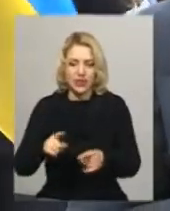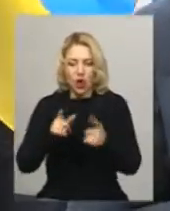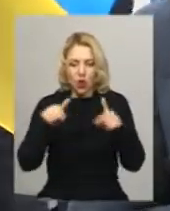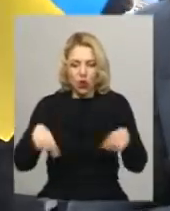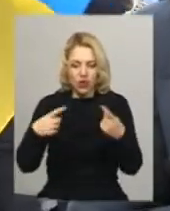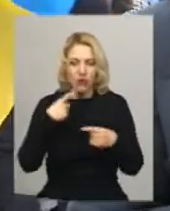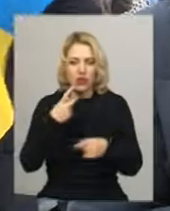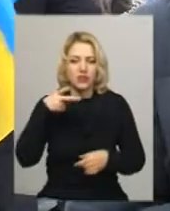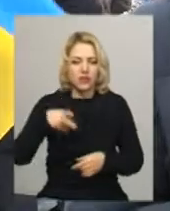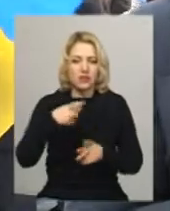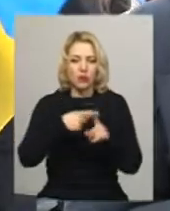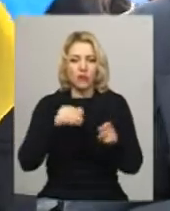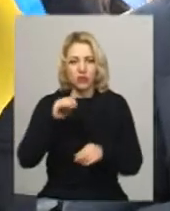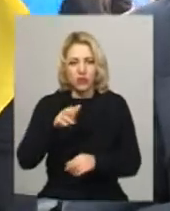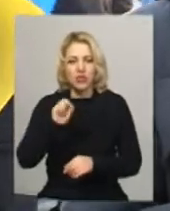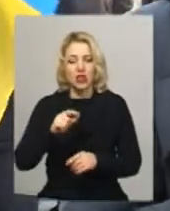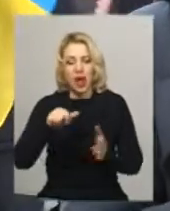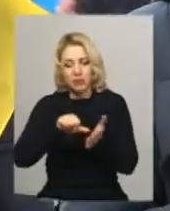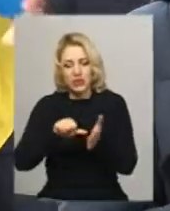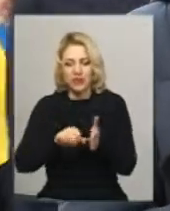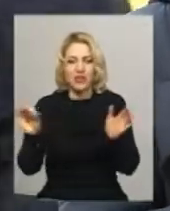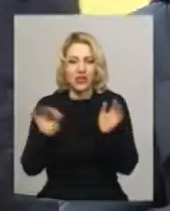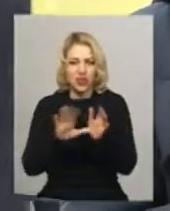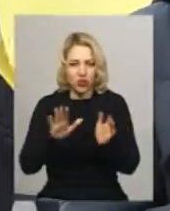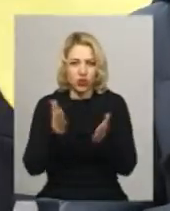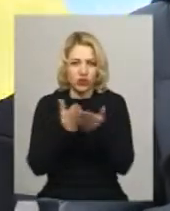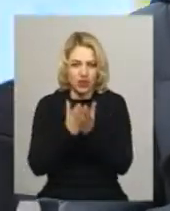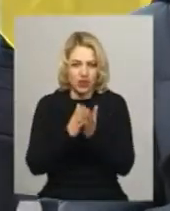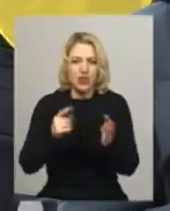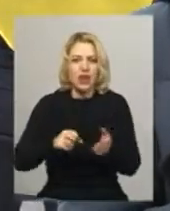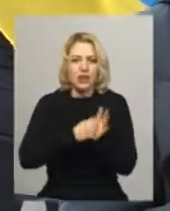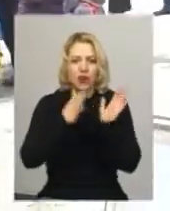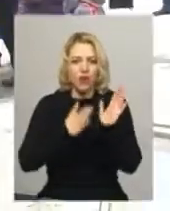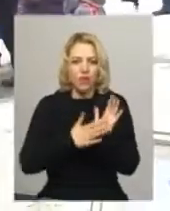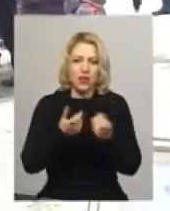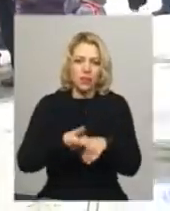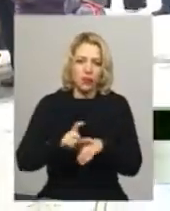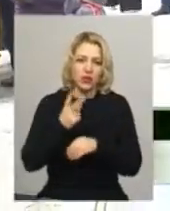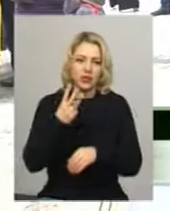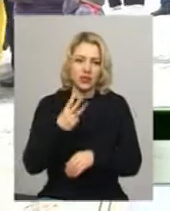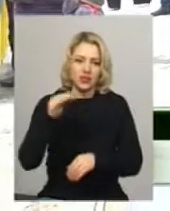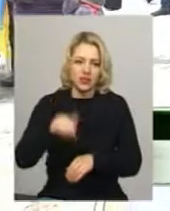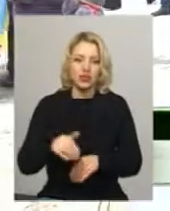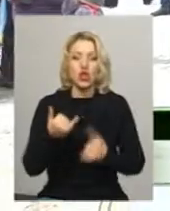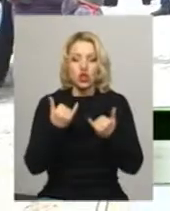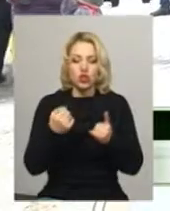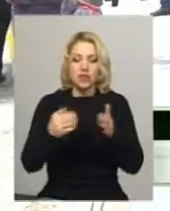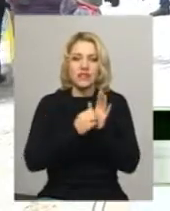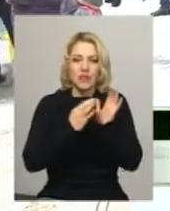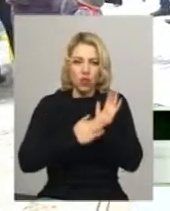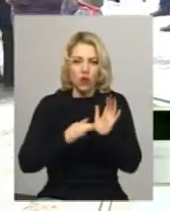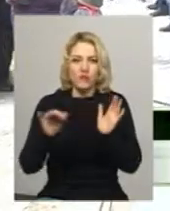у 2,5 тисячі, та представники Книги рекордів України нарахували понад 3 тисячі. Рекорд сьогодні встановлений,